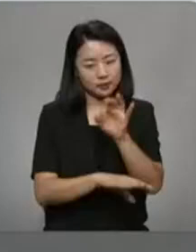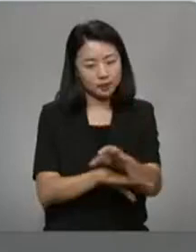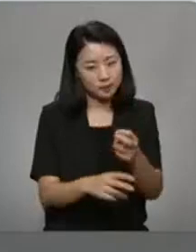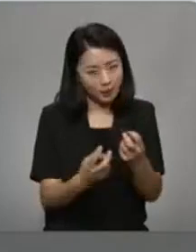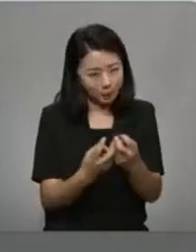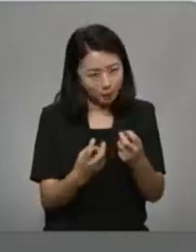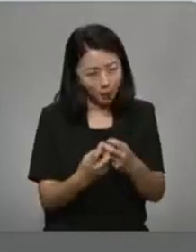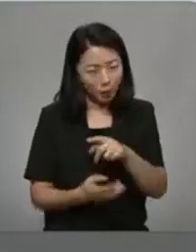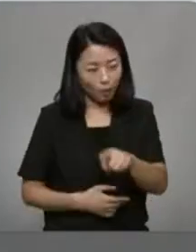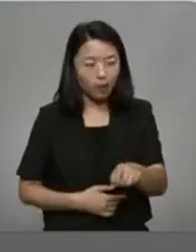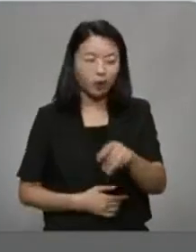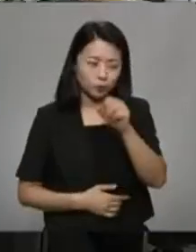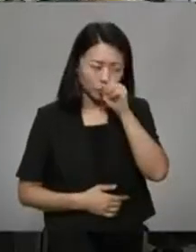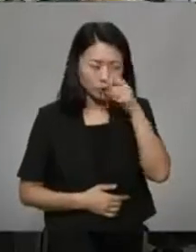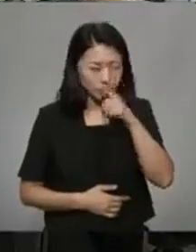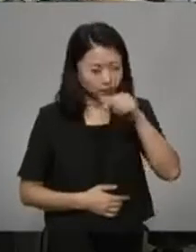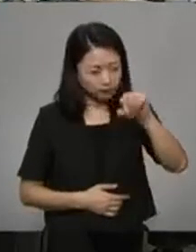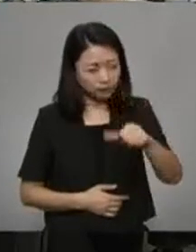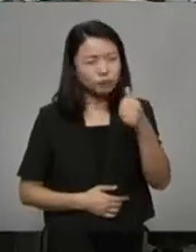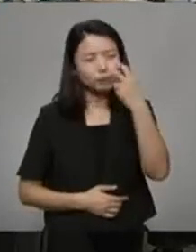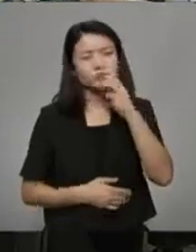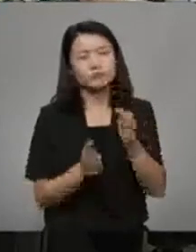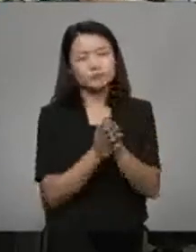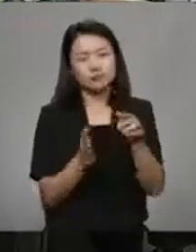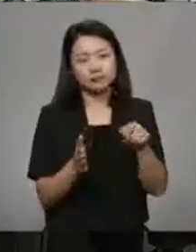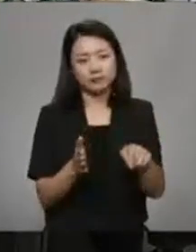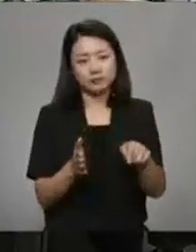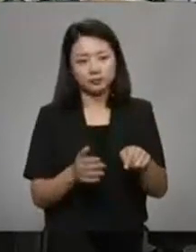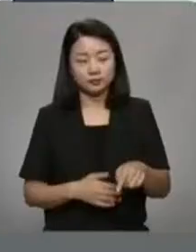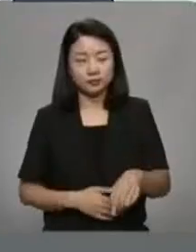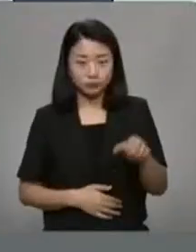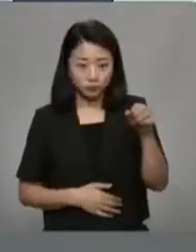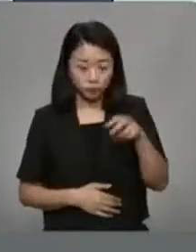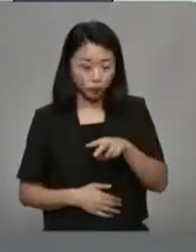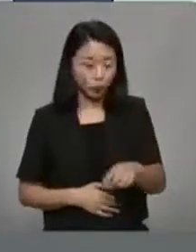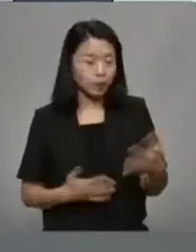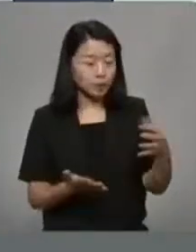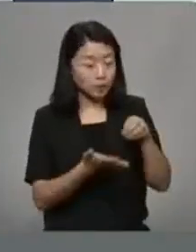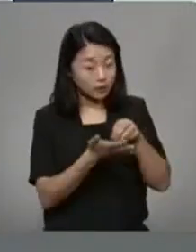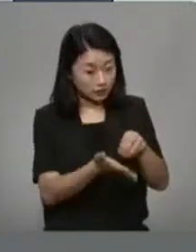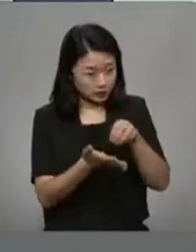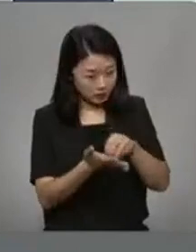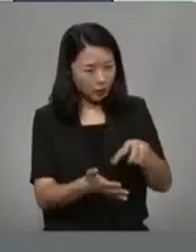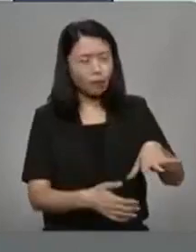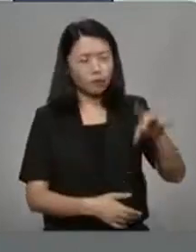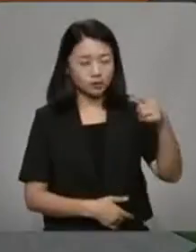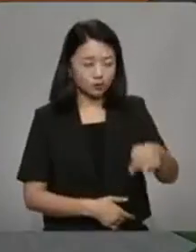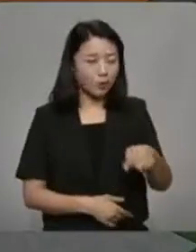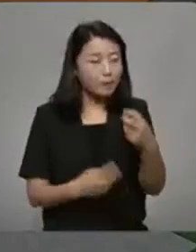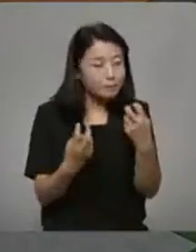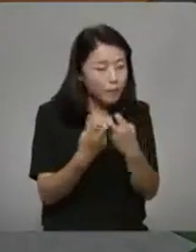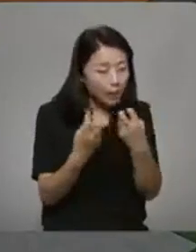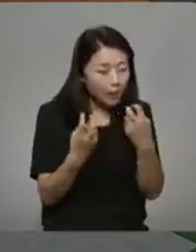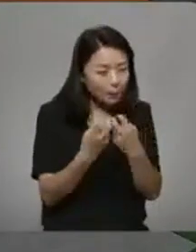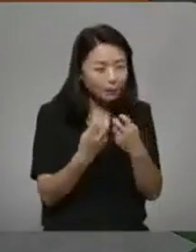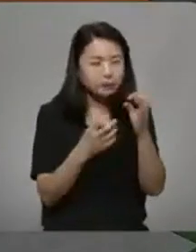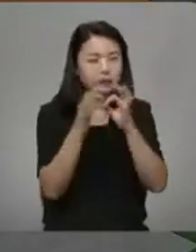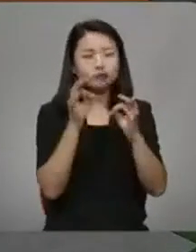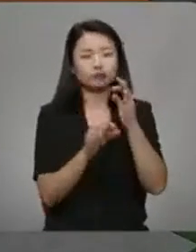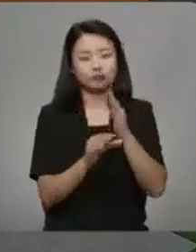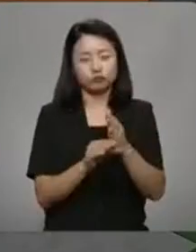확보와 사업 타당성을 검토한다는 겁니다. 각 지역에서는 일자리 창출을 최우선으로 대체산업 발굴을 고민하고